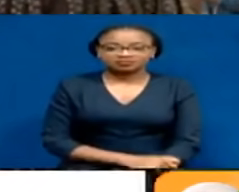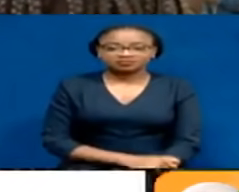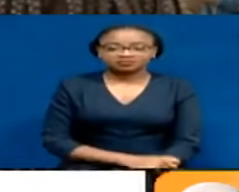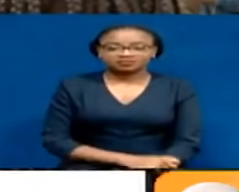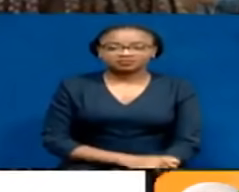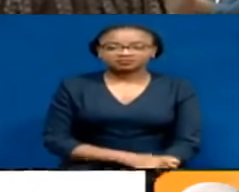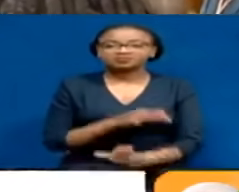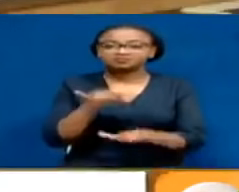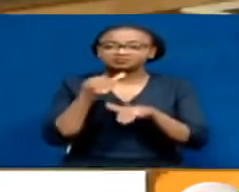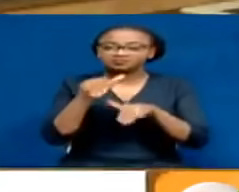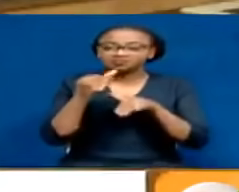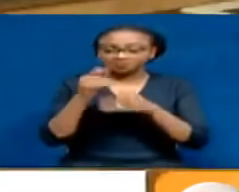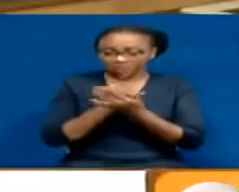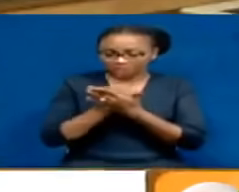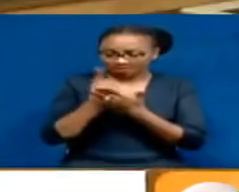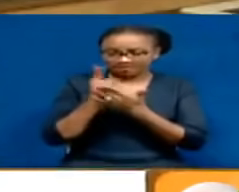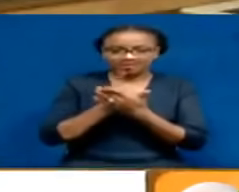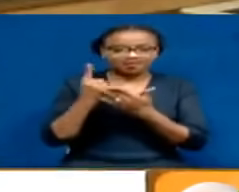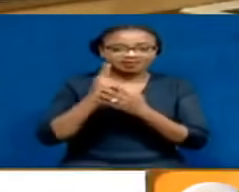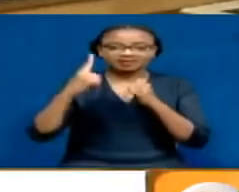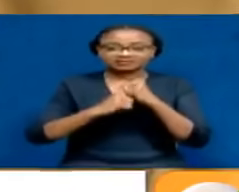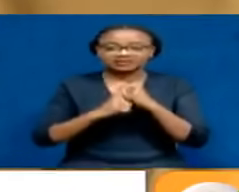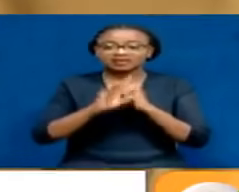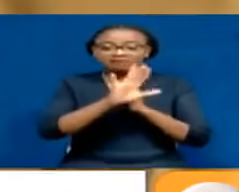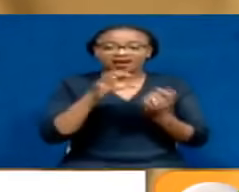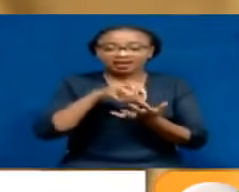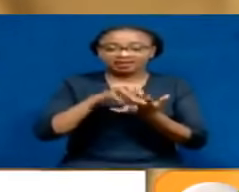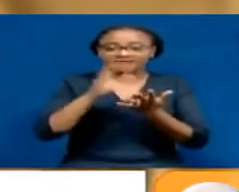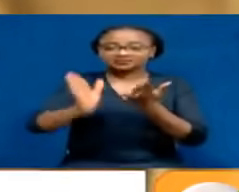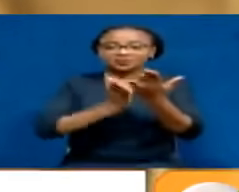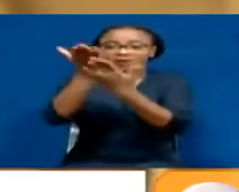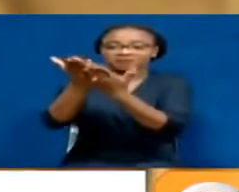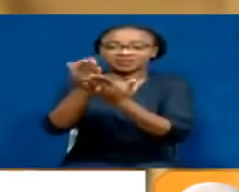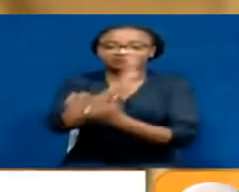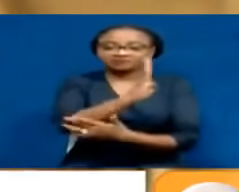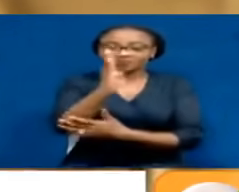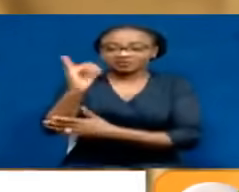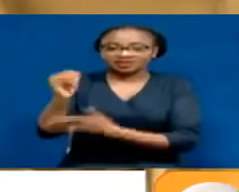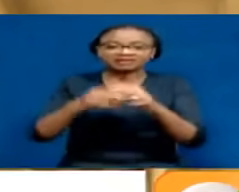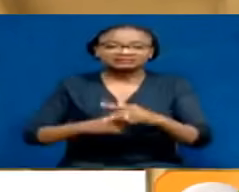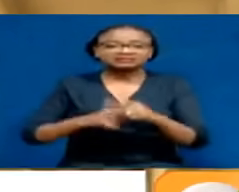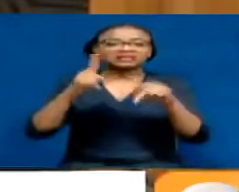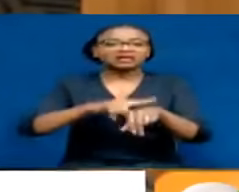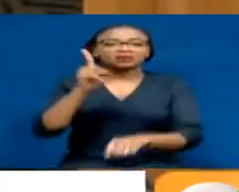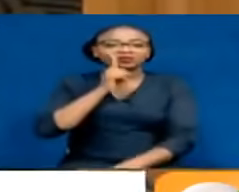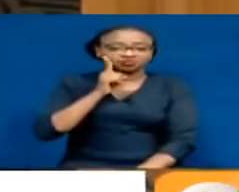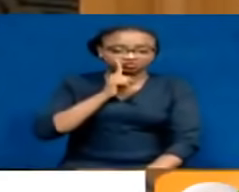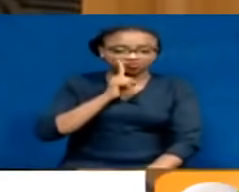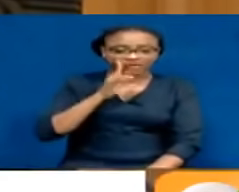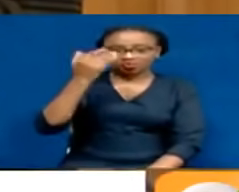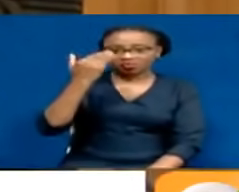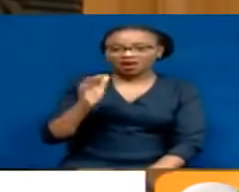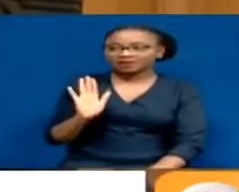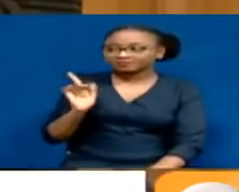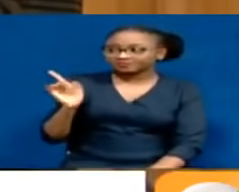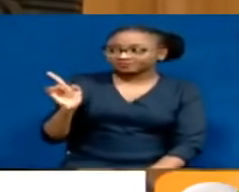Baada ya kusubiri kwa zaidi ya wiki sita sasa, kesi ya rufaa ya BBI itang'oa nanga hapo kesho baada ya rais wa mahakama ya